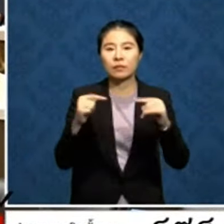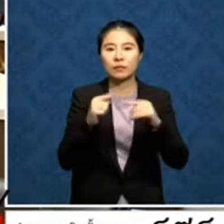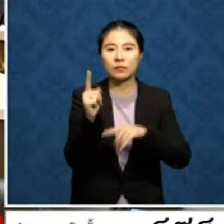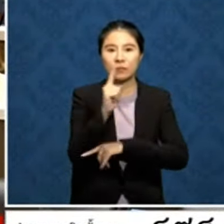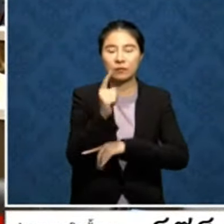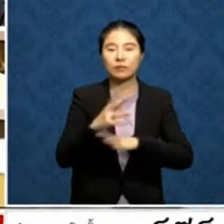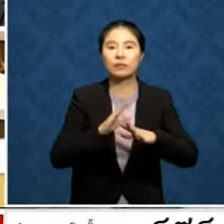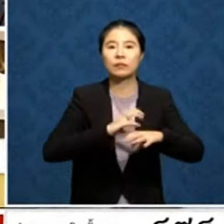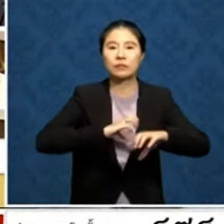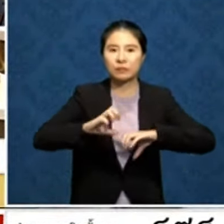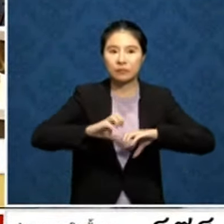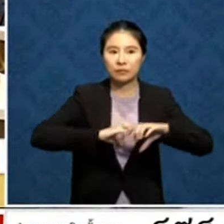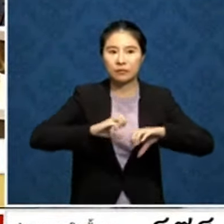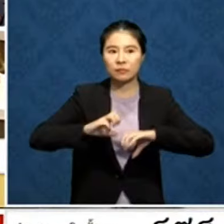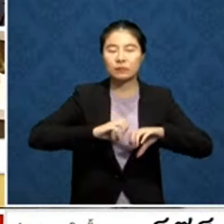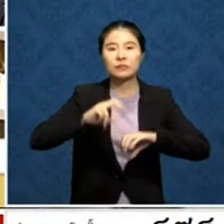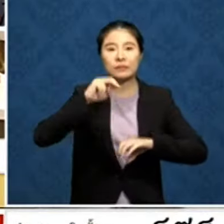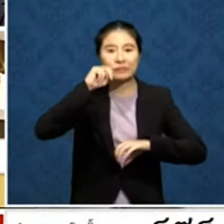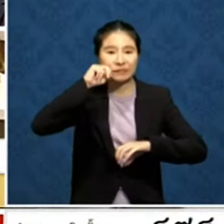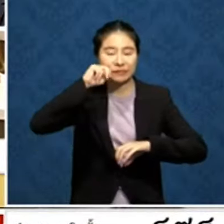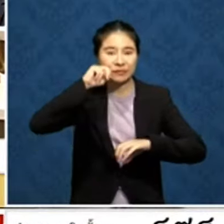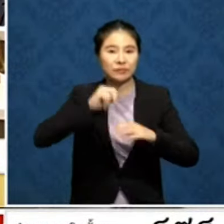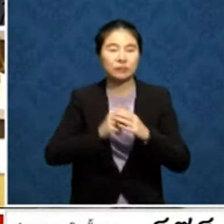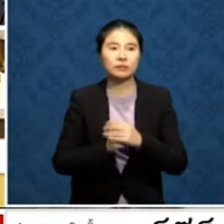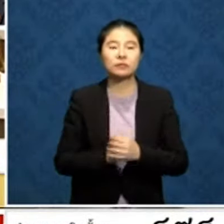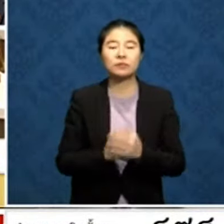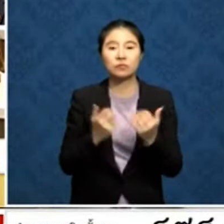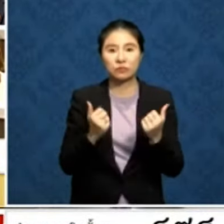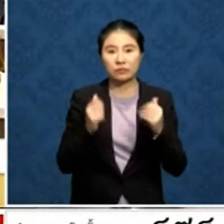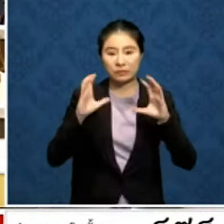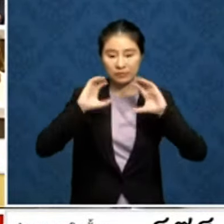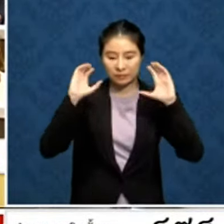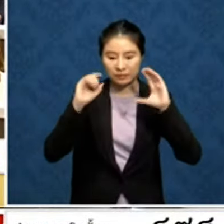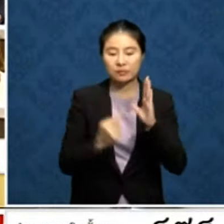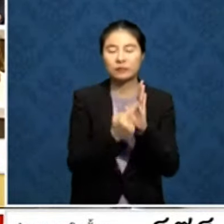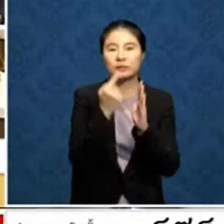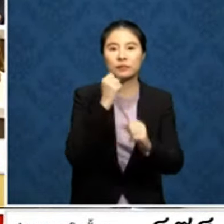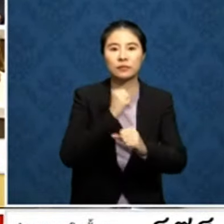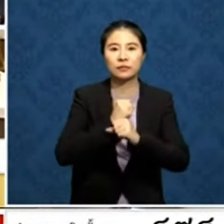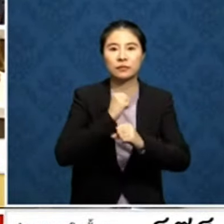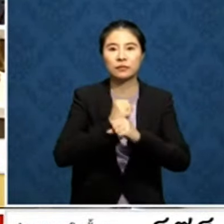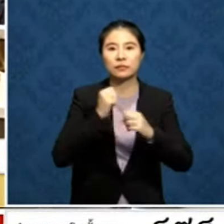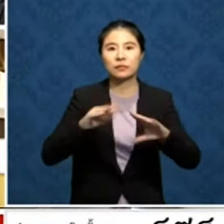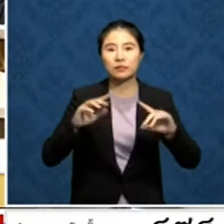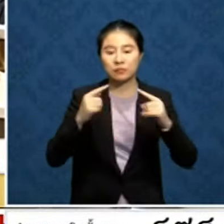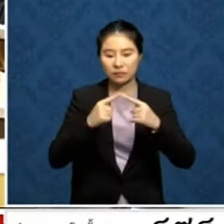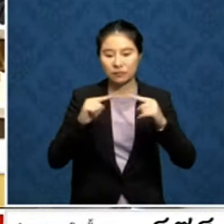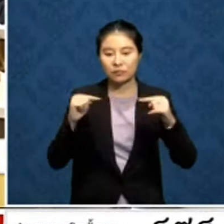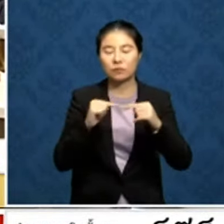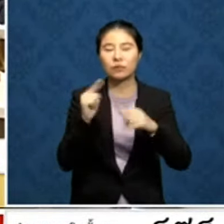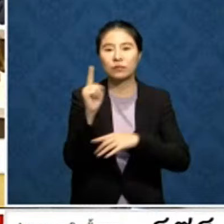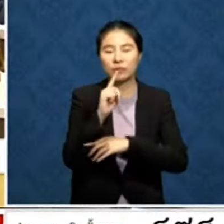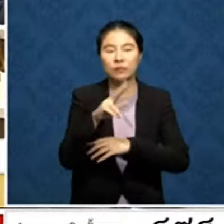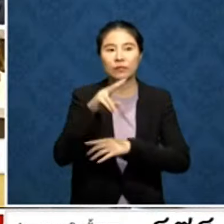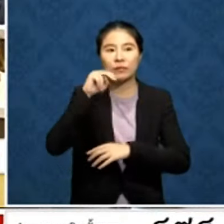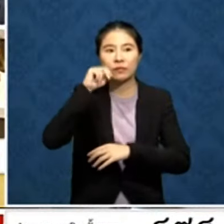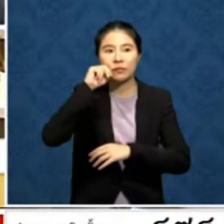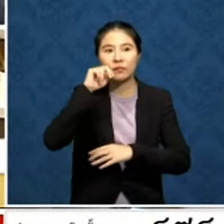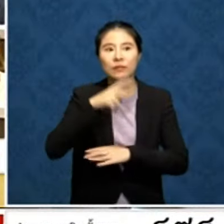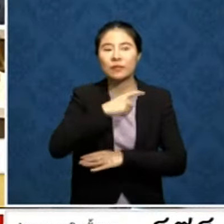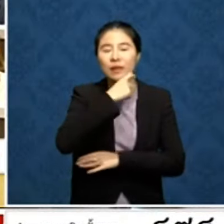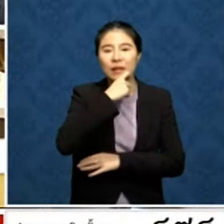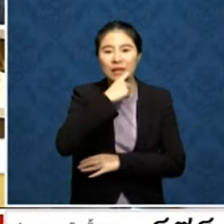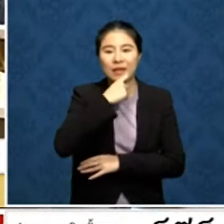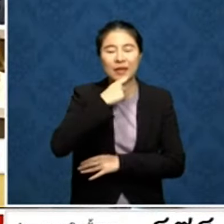น้ำทราบดีครับว่ารัฐบาลได้เริ่มต้นไปบ้างแล้วแต่คำพูดที่ว่าหน้าแล้งขนน้ำไปหาคนหน้า